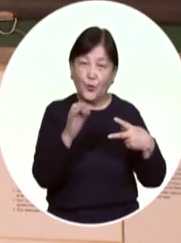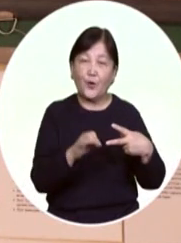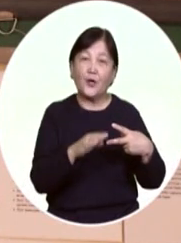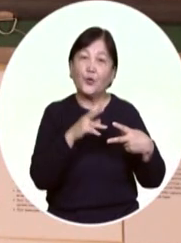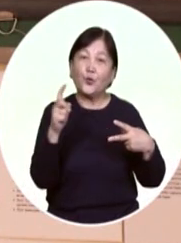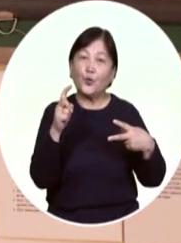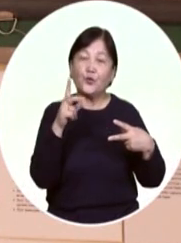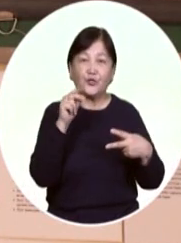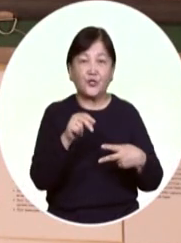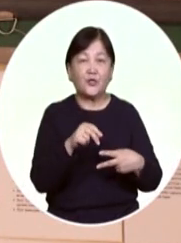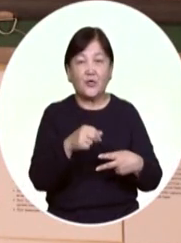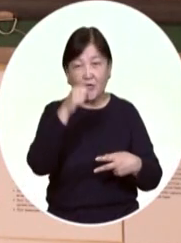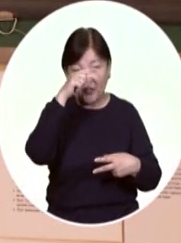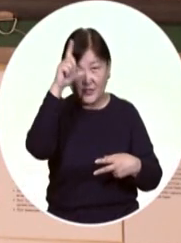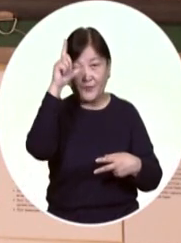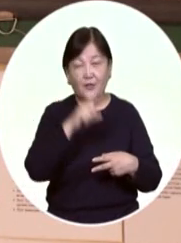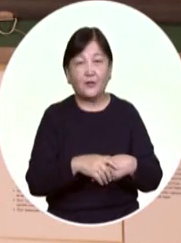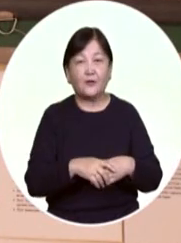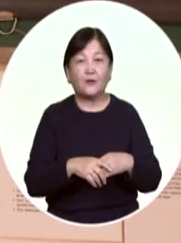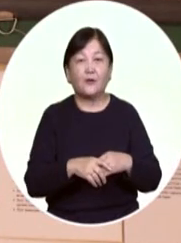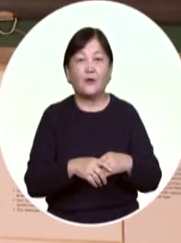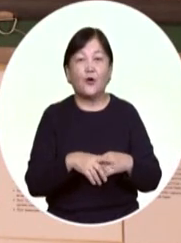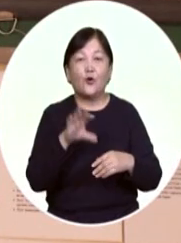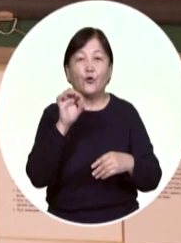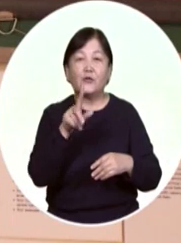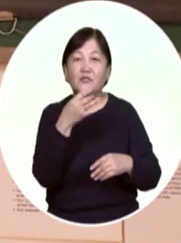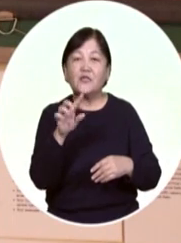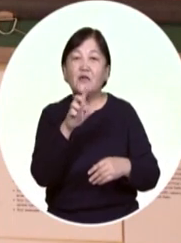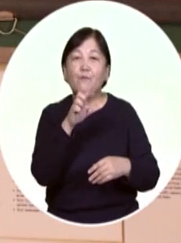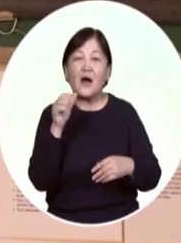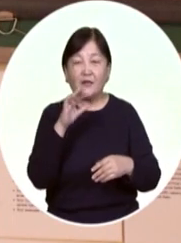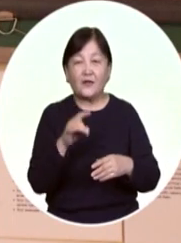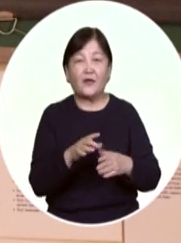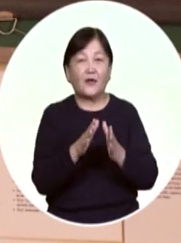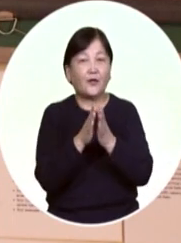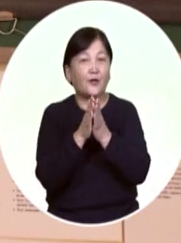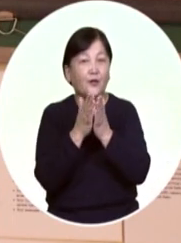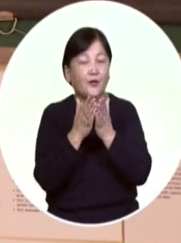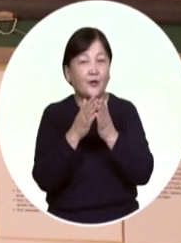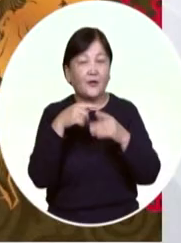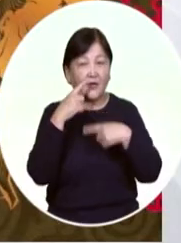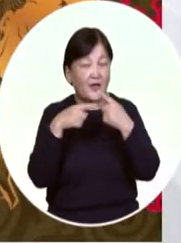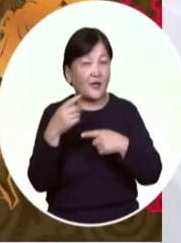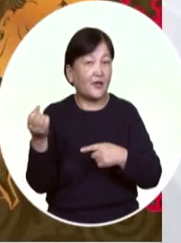Түүхч Эрдэмтэн Нэмэрлийн Үлзий Баатар гуайн нэг яриаг төр